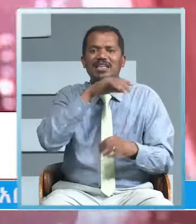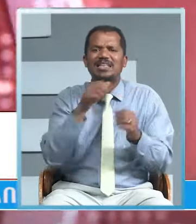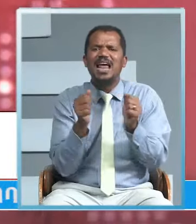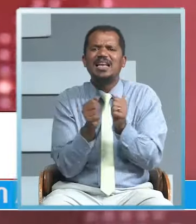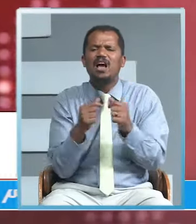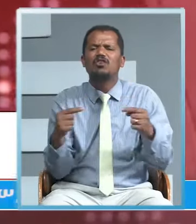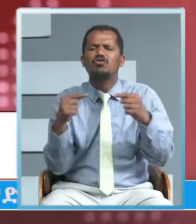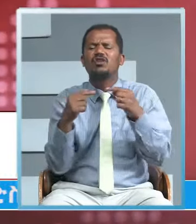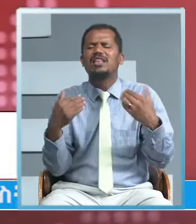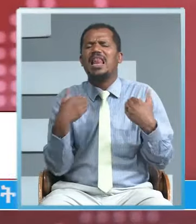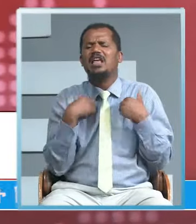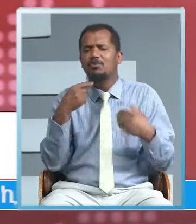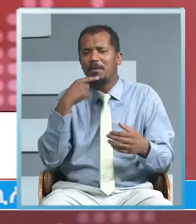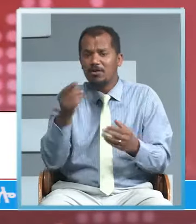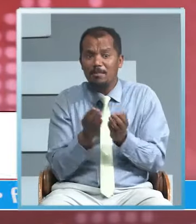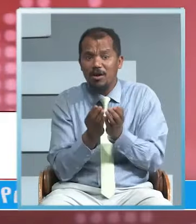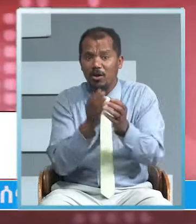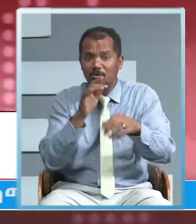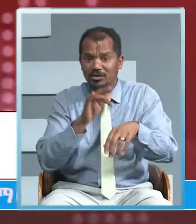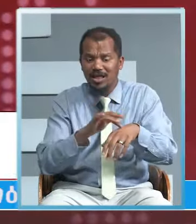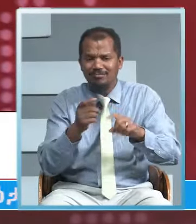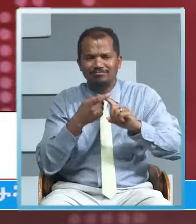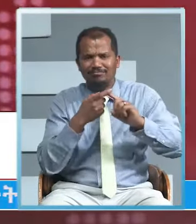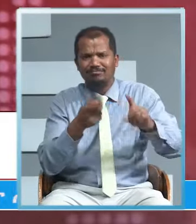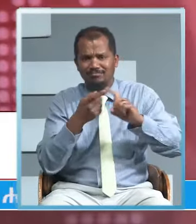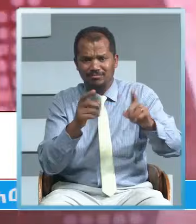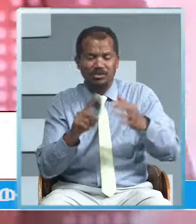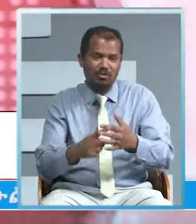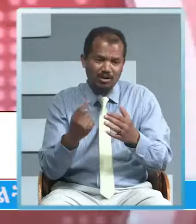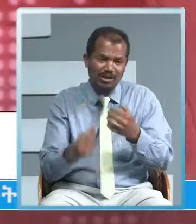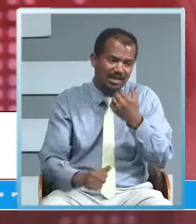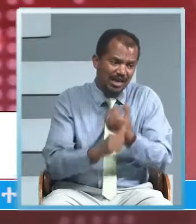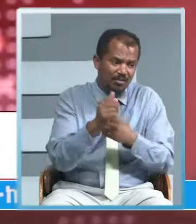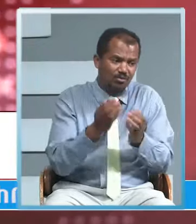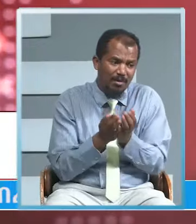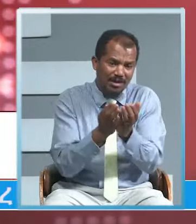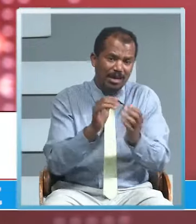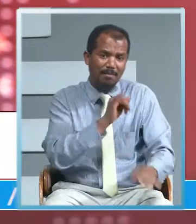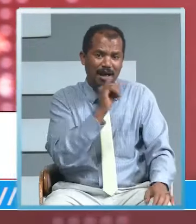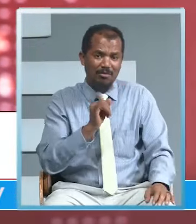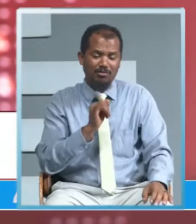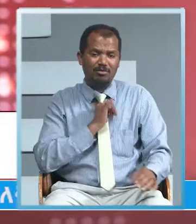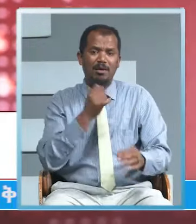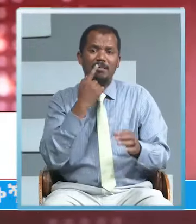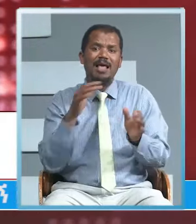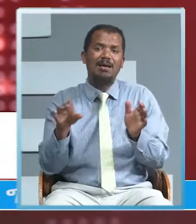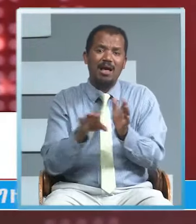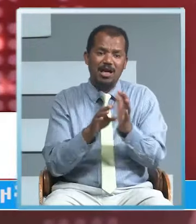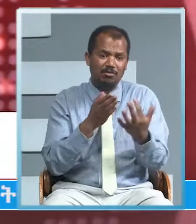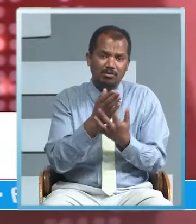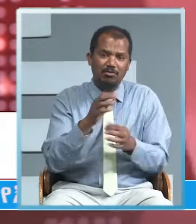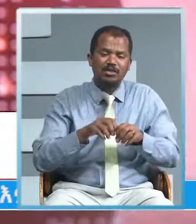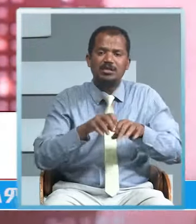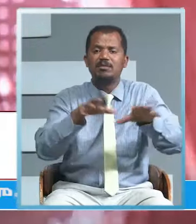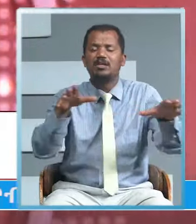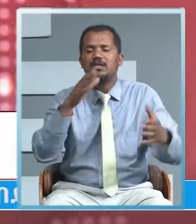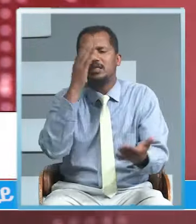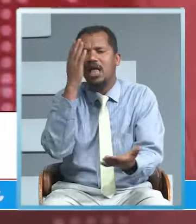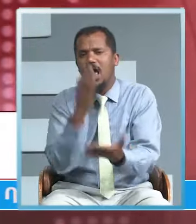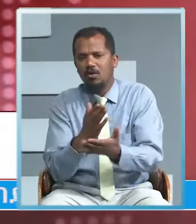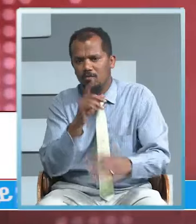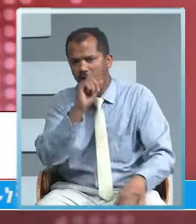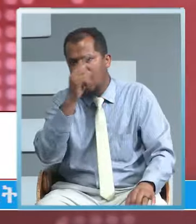ጋር ግንኙነት አላቸው በሚሏቸው መርከቦች ማጥቃት ጀምሯል። ጥቃቱ የመርከብ ባለቤቶችን በቀይ ባህር በኩል ስምሪት